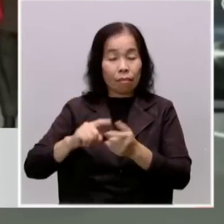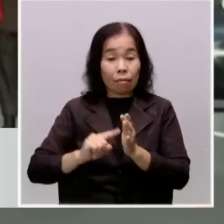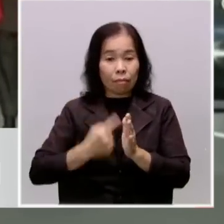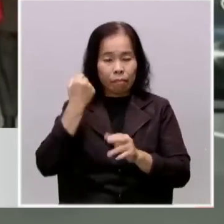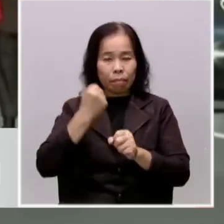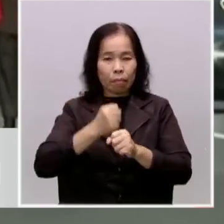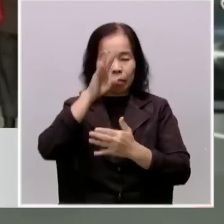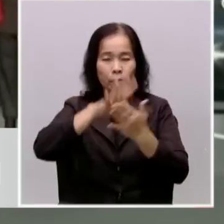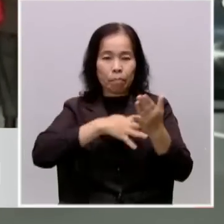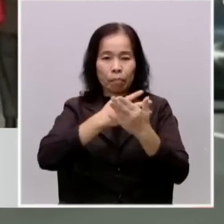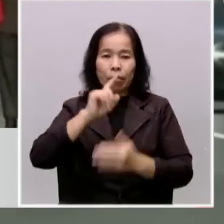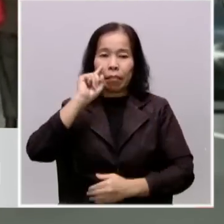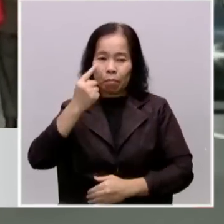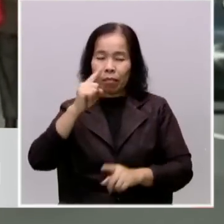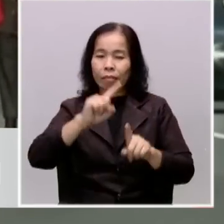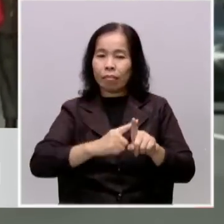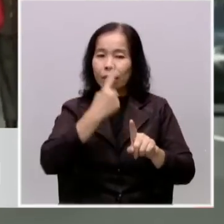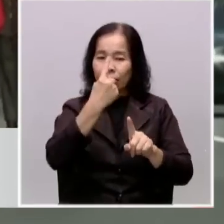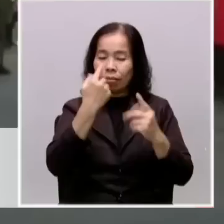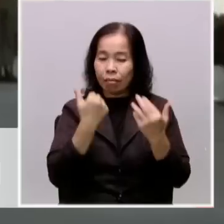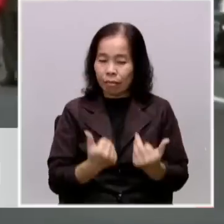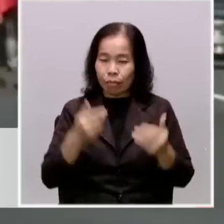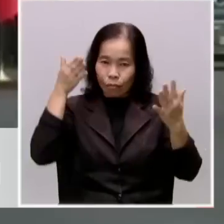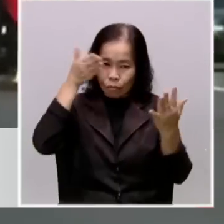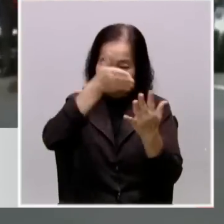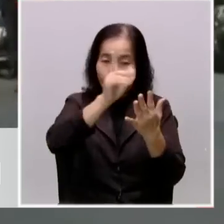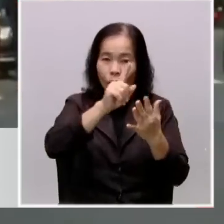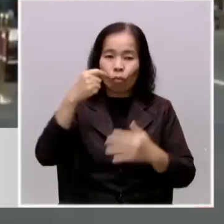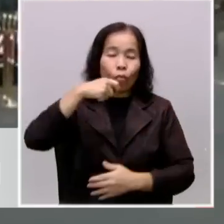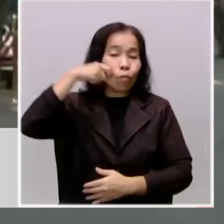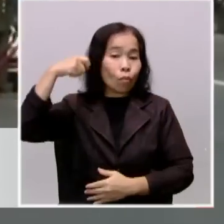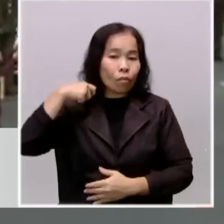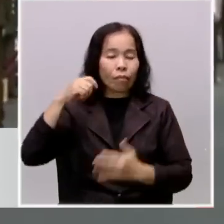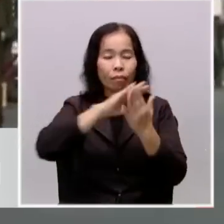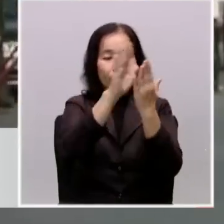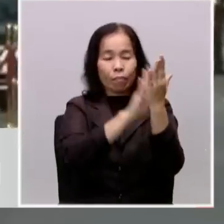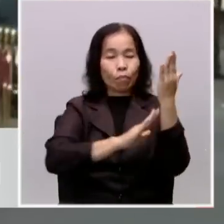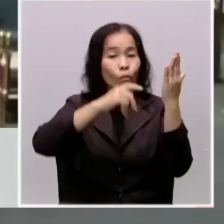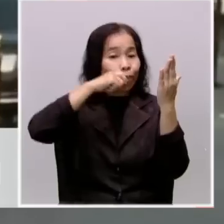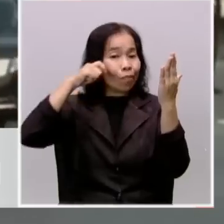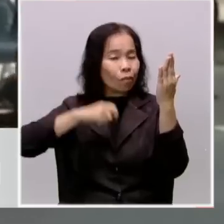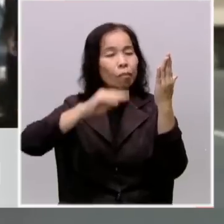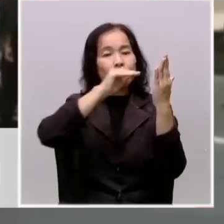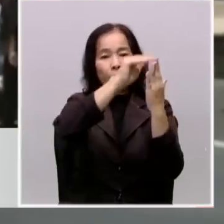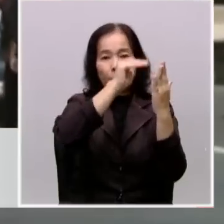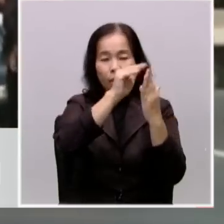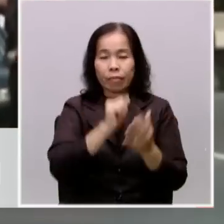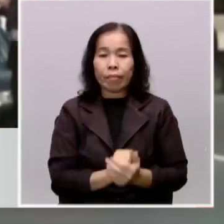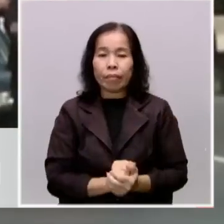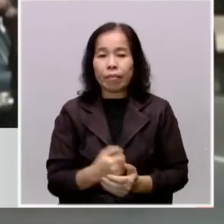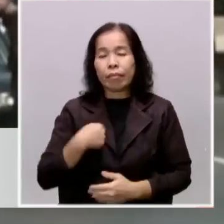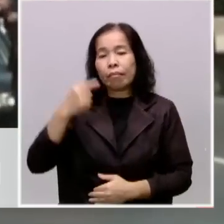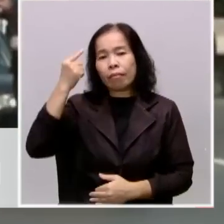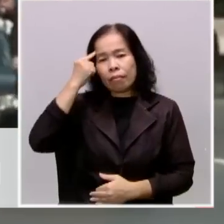หม่ในเดือนมกราคมค่ะซึ่งพุ่งเป้าไปที่ทางตอนเหนือของยูเครนแล้วก็ที่กรุงเคียฟเมืองหลวงด้วยนะคะรายงานคาดการณ์นะ